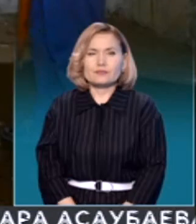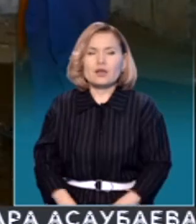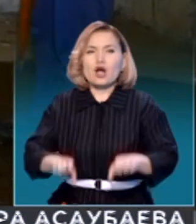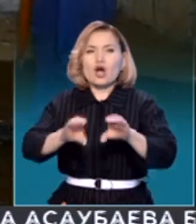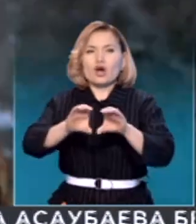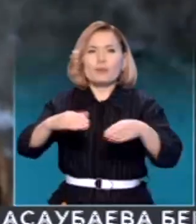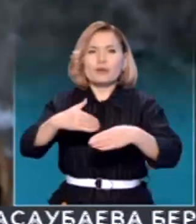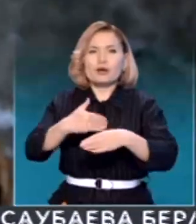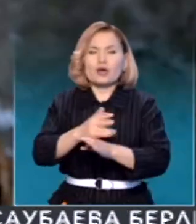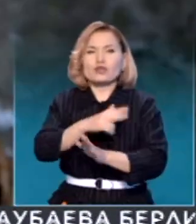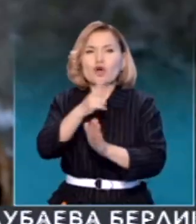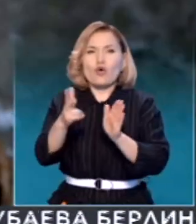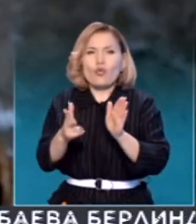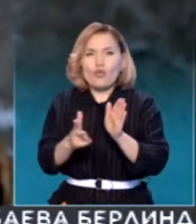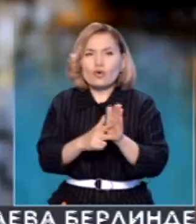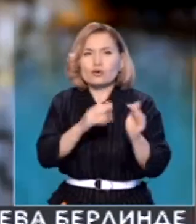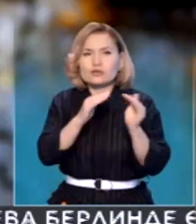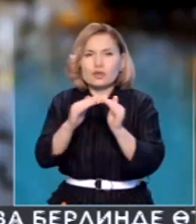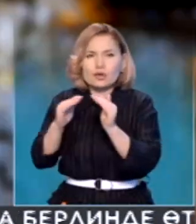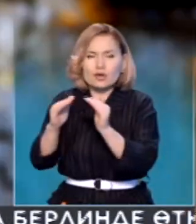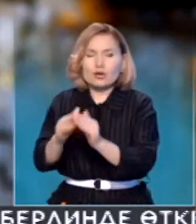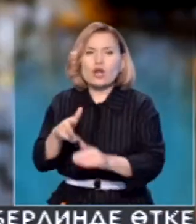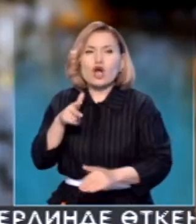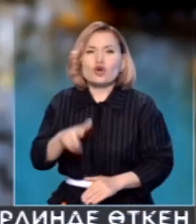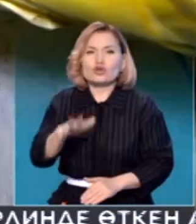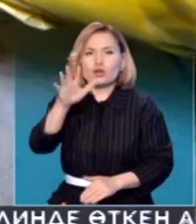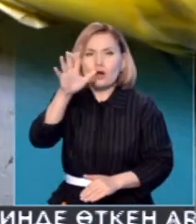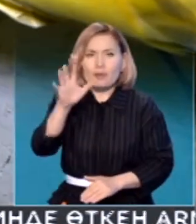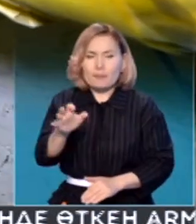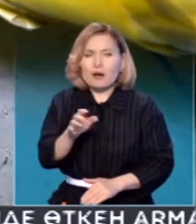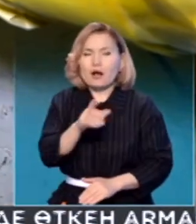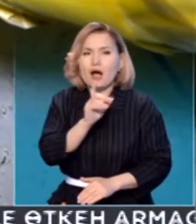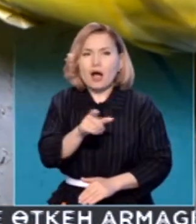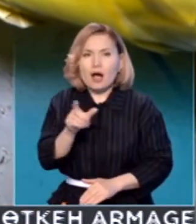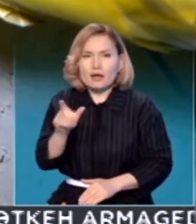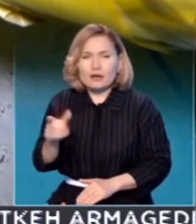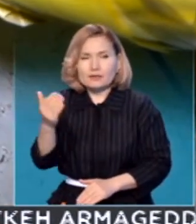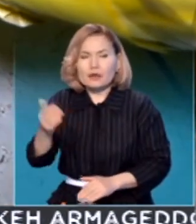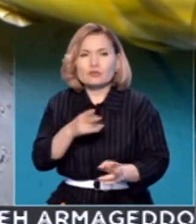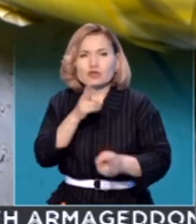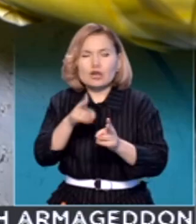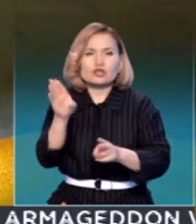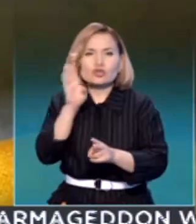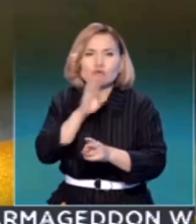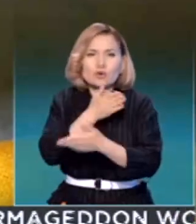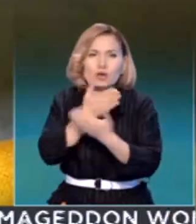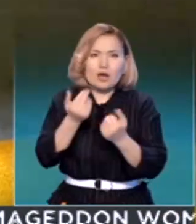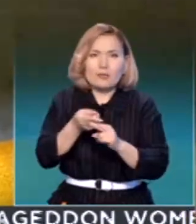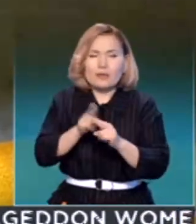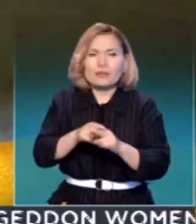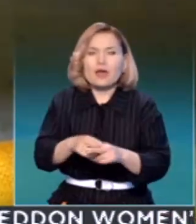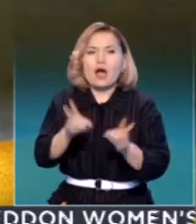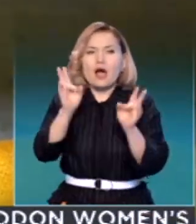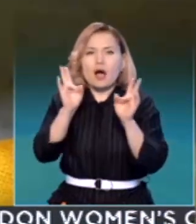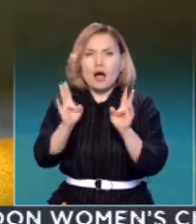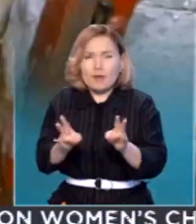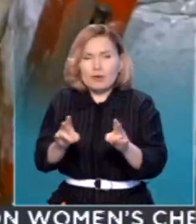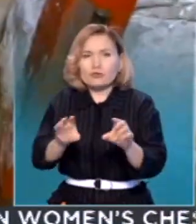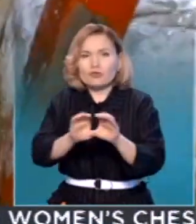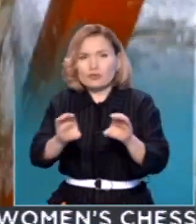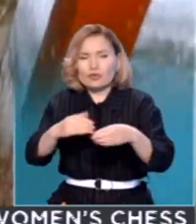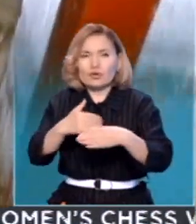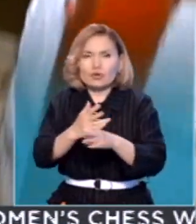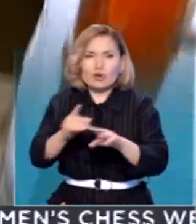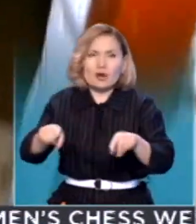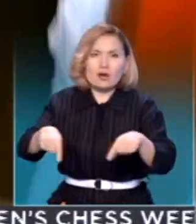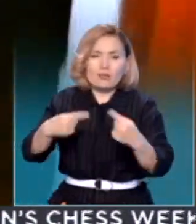Құбыр жарылып, 18 көп қабатты тұрғын үйде 3500 тұтынушы ыстық сусыз қалды. Әкімдік өкілдерінің мәліметінше апат жойылды, бірақ